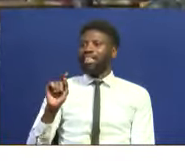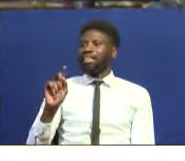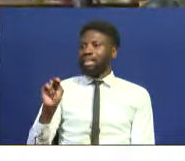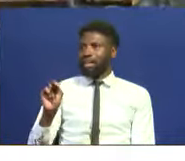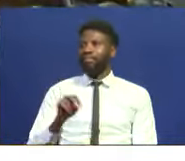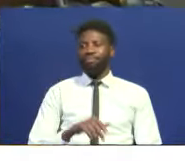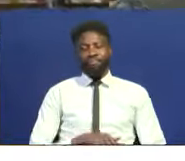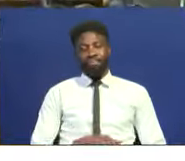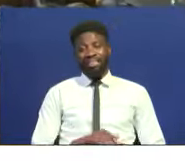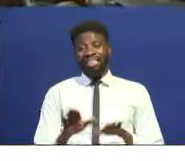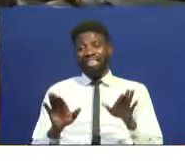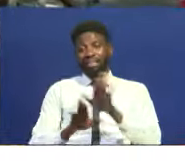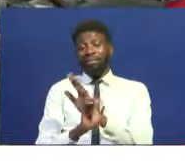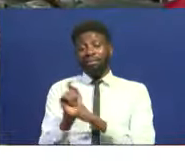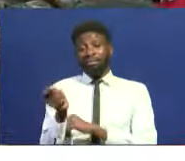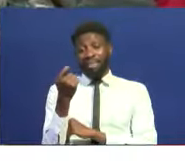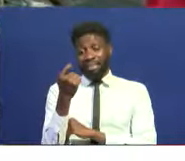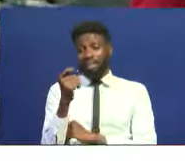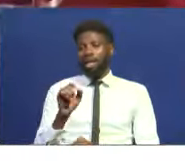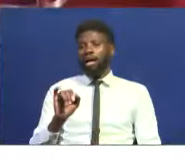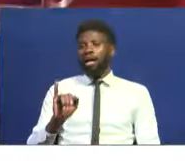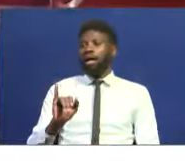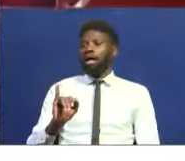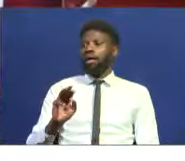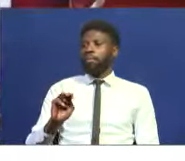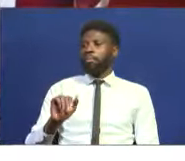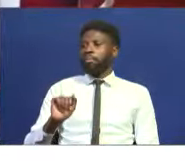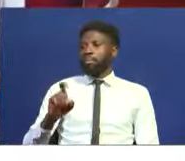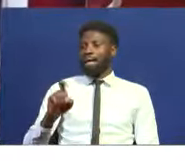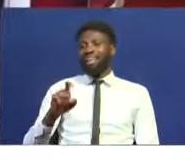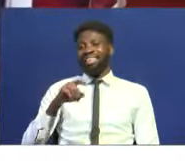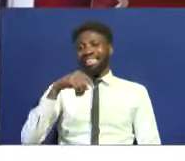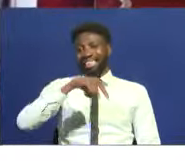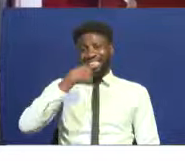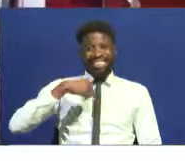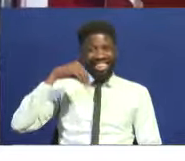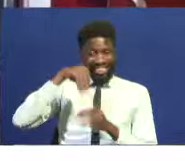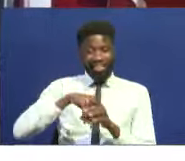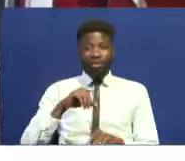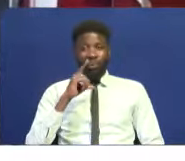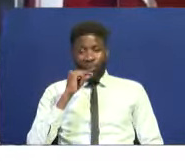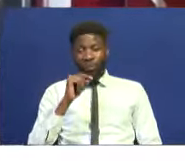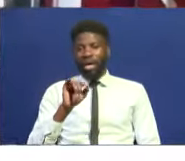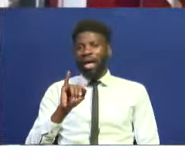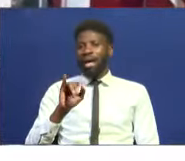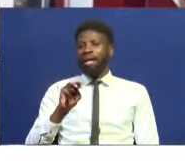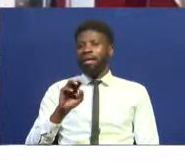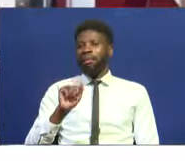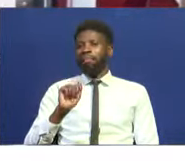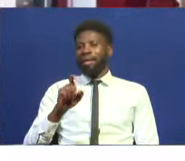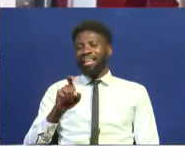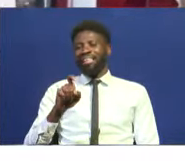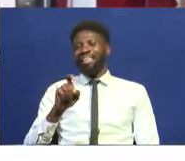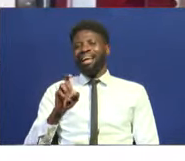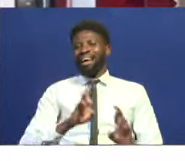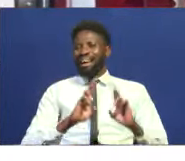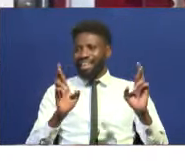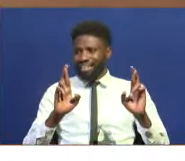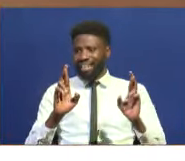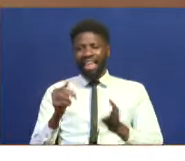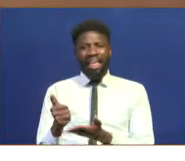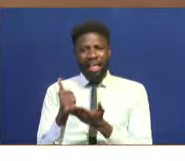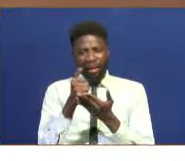mipango ya filamu wa IMAX China, alisisitiza kujitolea kwa kampuni katika kuunganisha nyanja zote za uzoefu wa sinema,